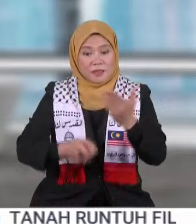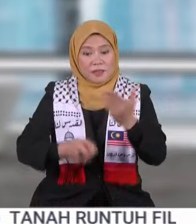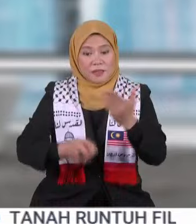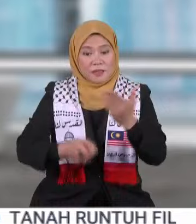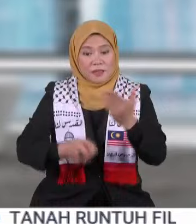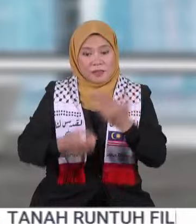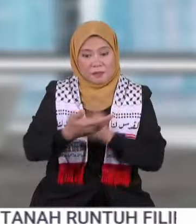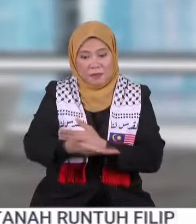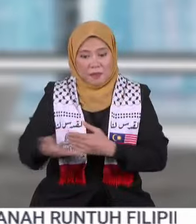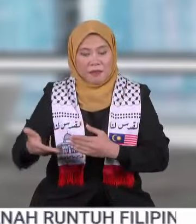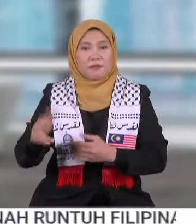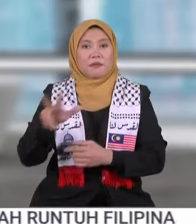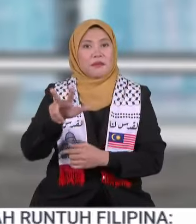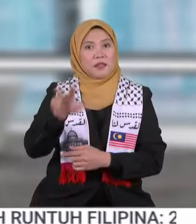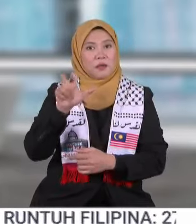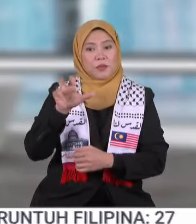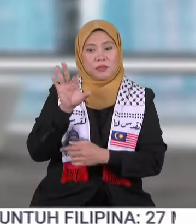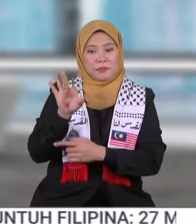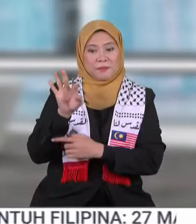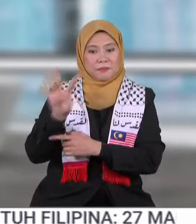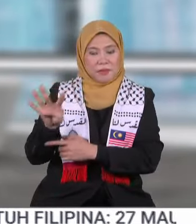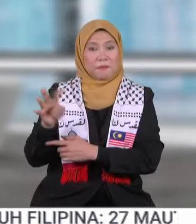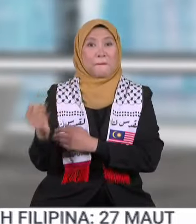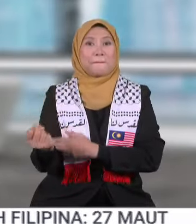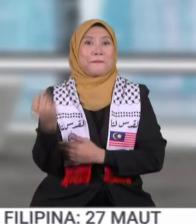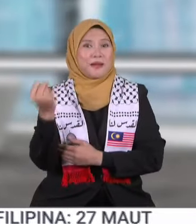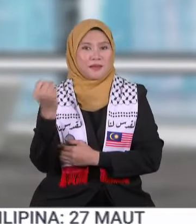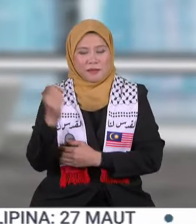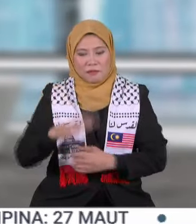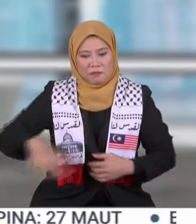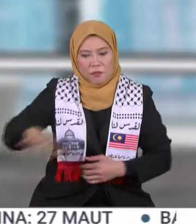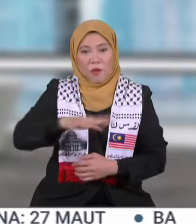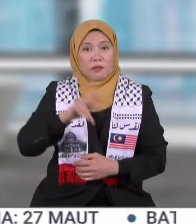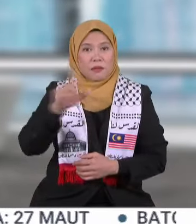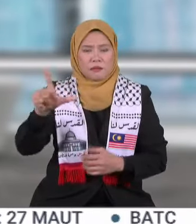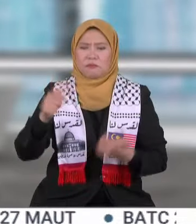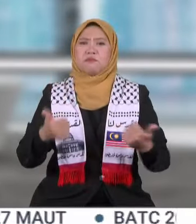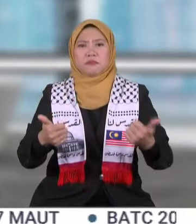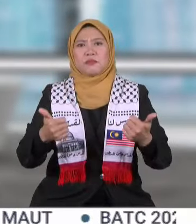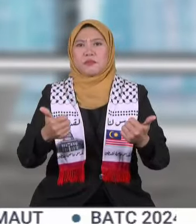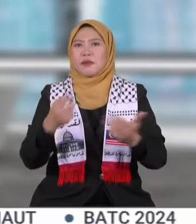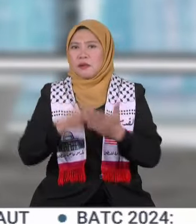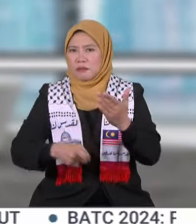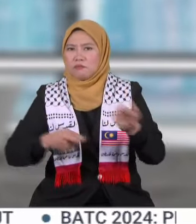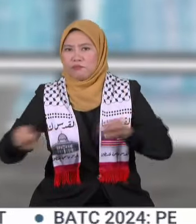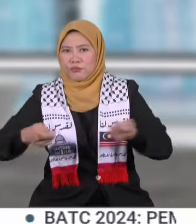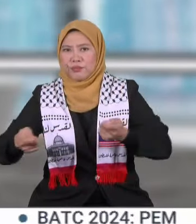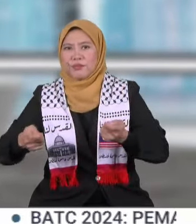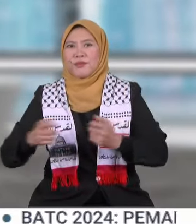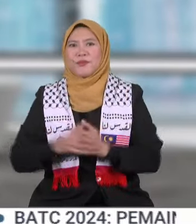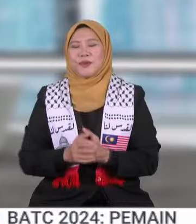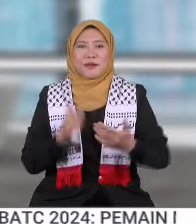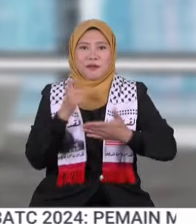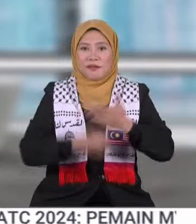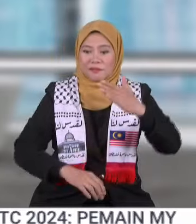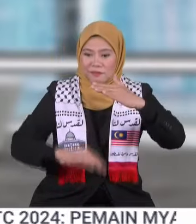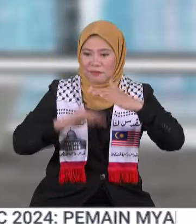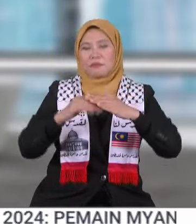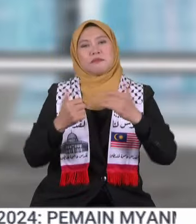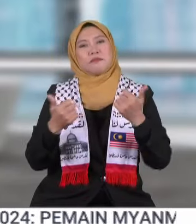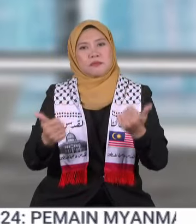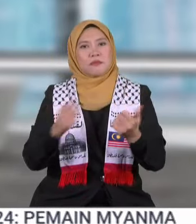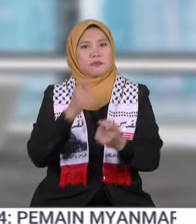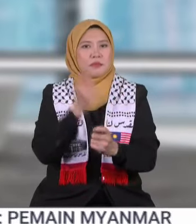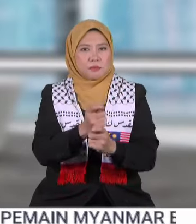Harga barang di 364 pasar awam sekitar Kuala Lumpur masih terkawal dan mematuhi skim harga maksimum musim perayaan